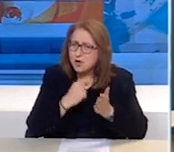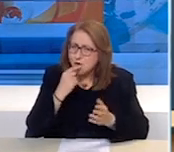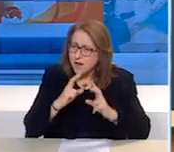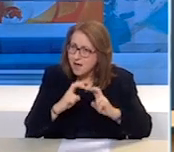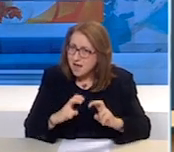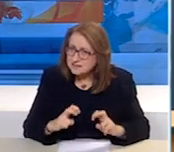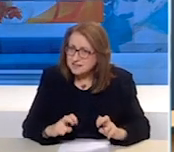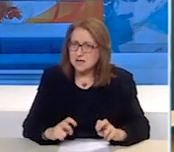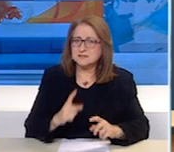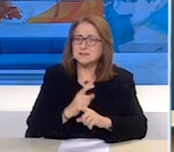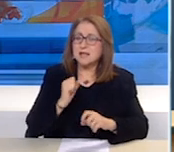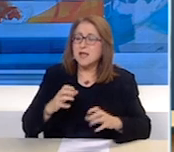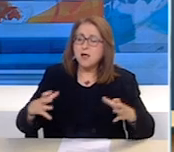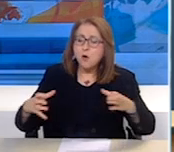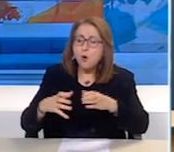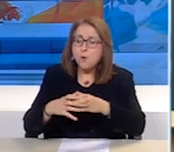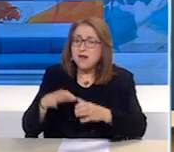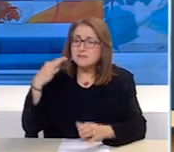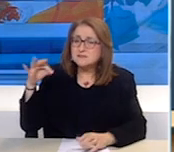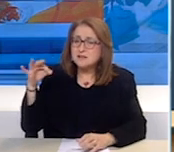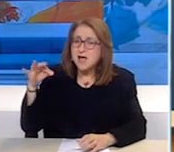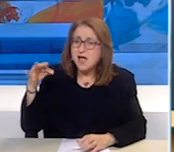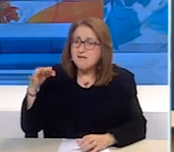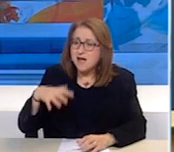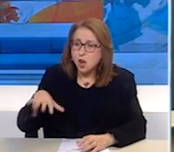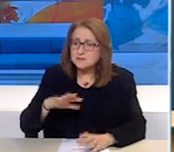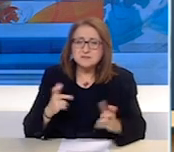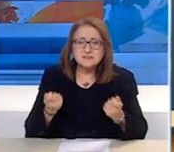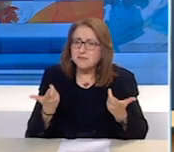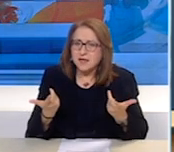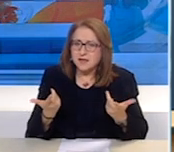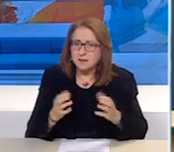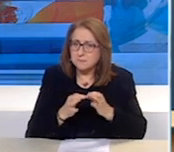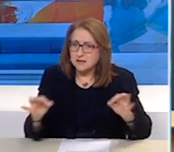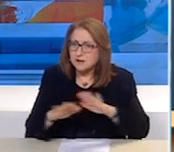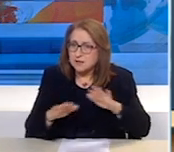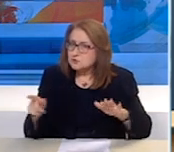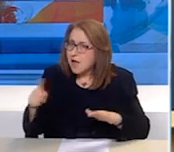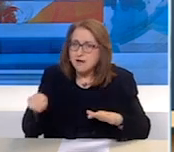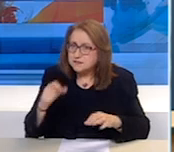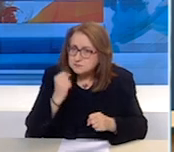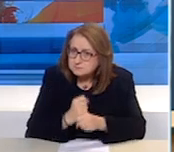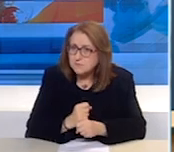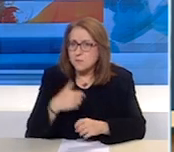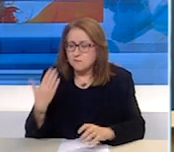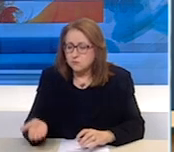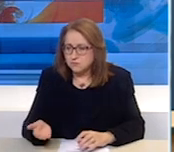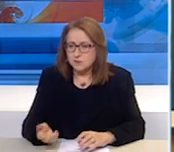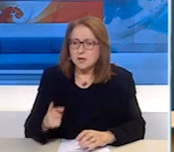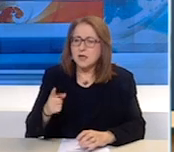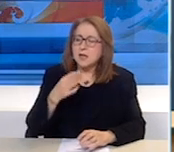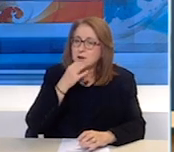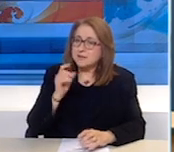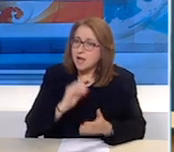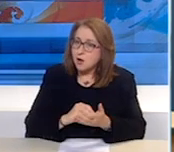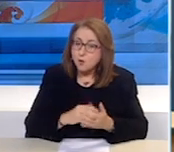ειδικά θέματα που αφορούν ευάλωτες και ευπαθείς ομάδες μετά την άρση των μέτρων. Τονίζατε επίσης ότι η καλύτερη καταγραφή της πορείας του ιού